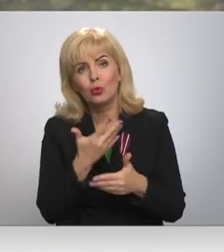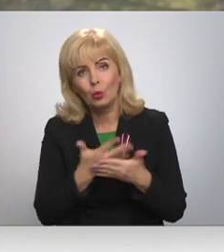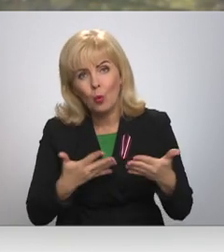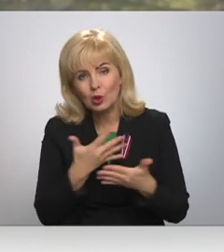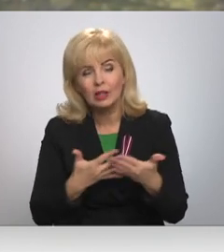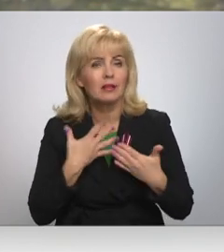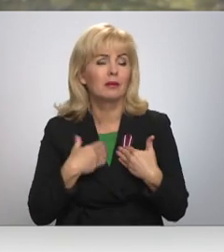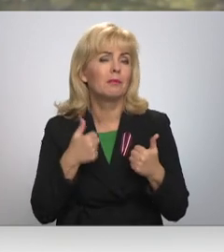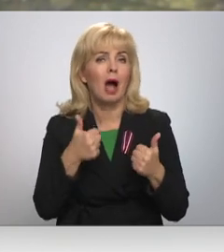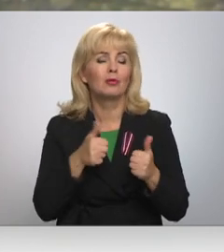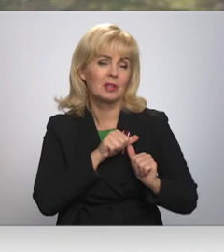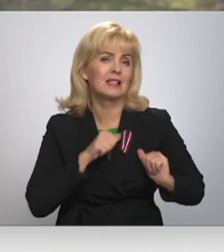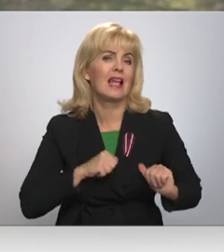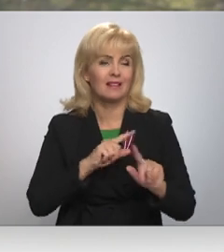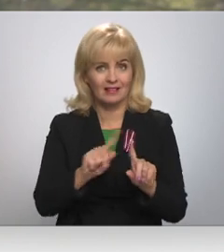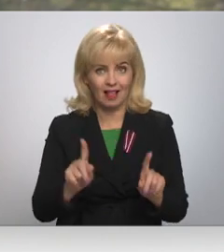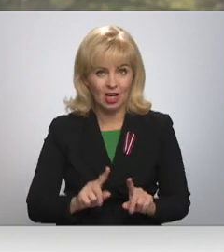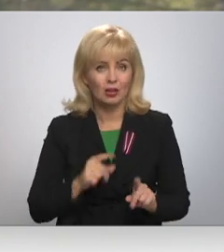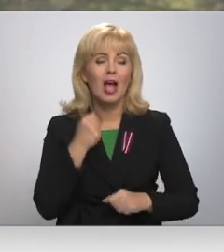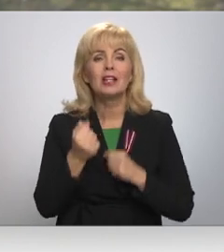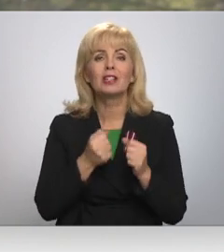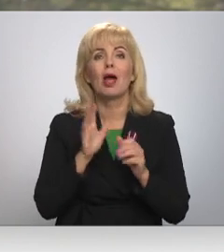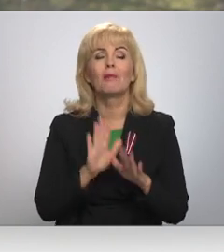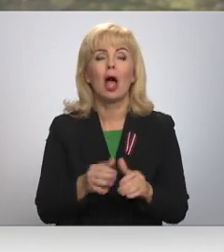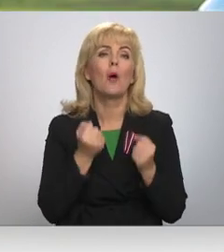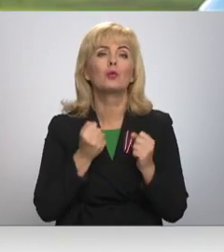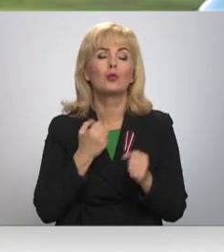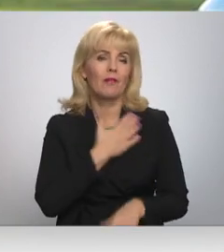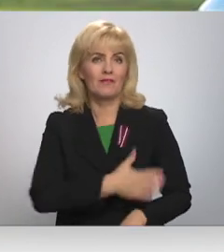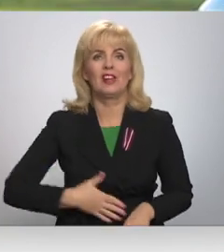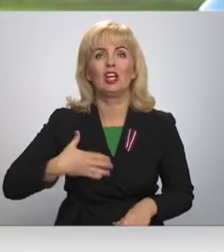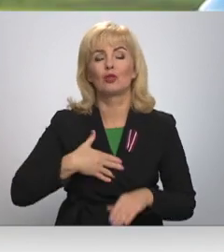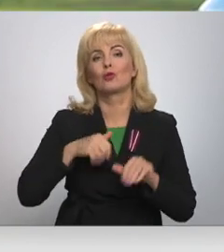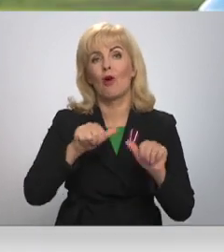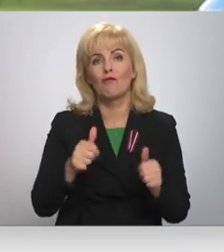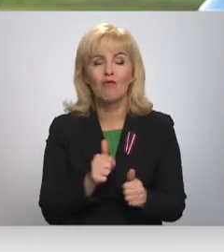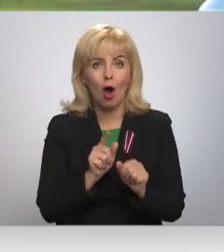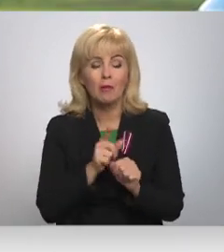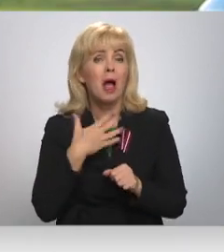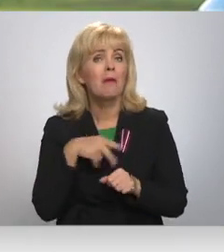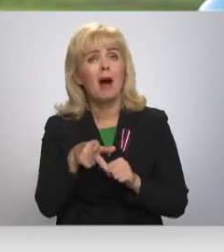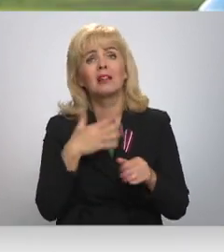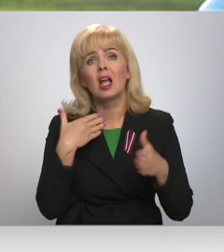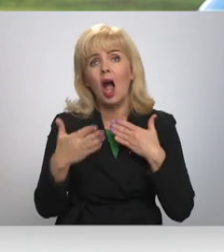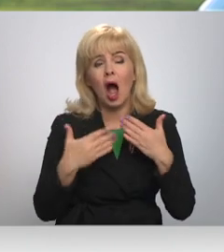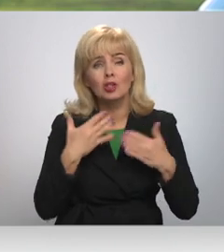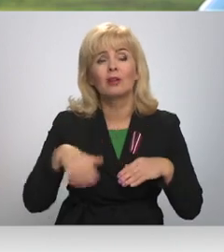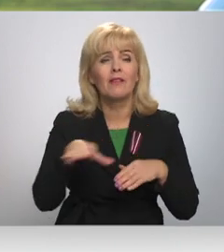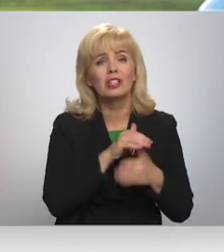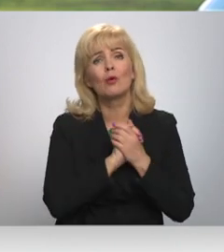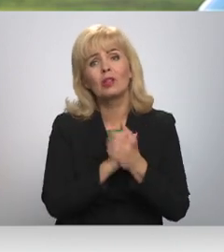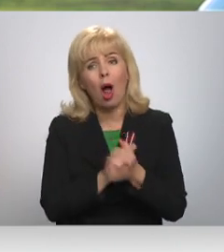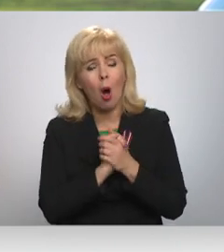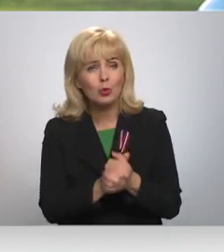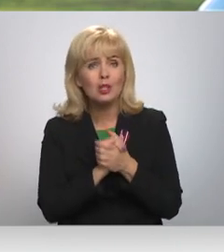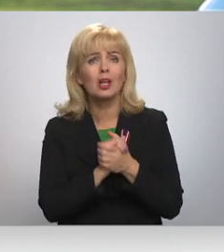man tas ir skaitas sirdslieta. Skriešana tā, lai uzturētu fizisku formu. Nu, te man patīk tā gaisotne. Te tādi visi ir draudzīgi, te